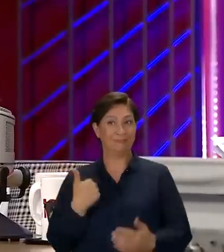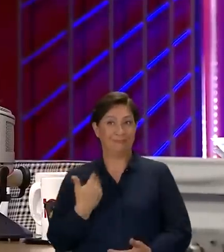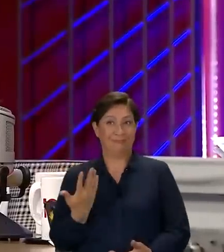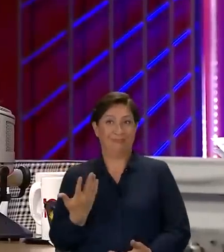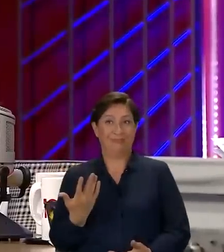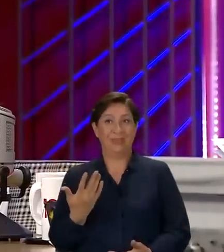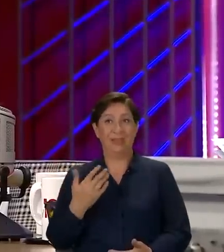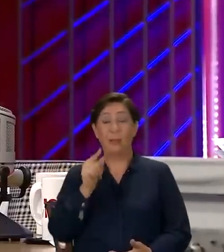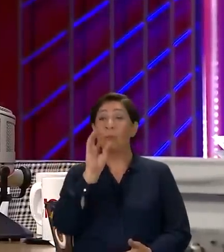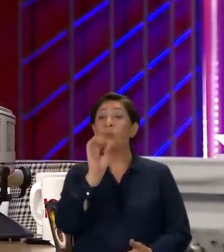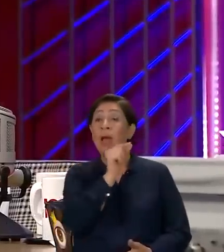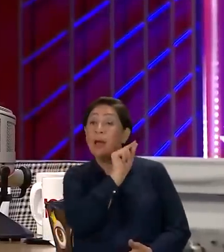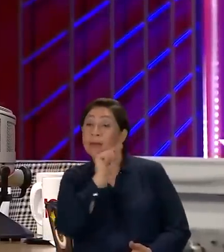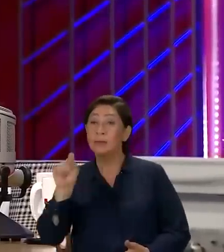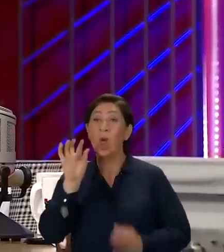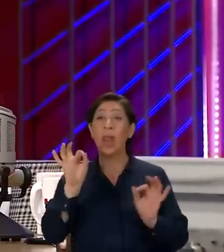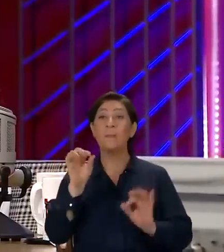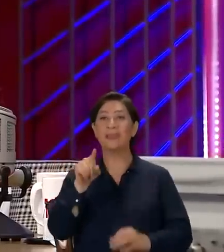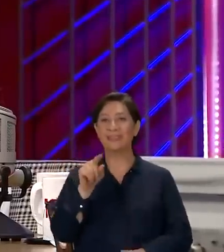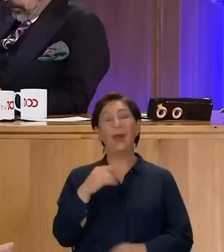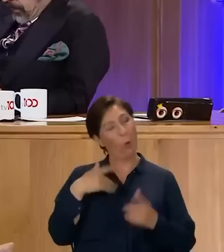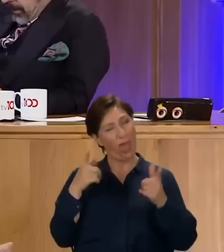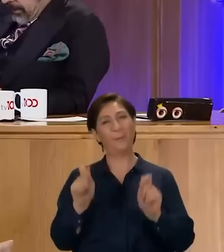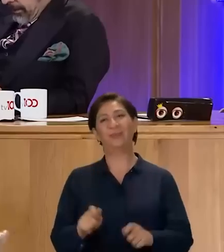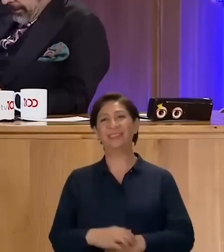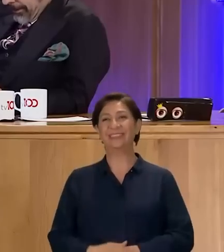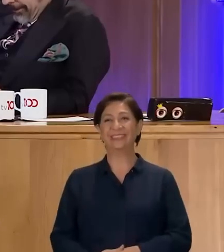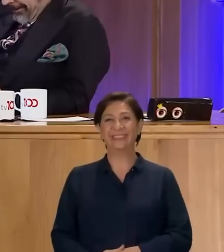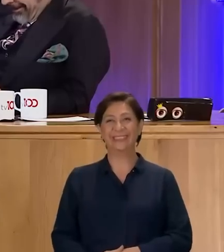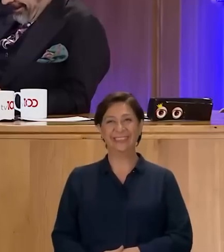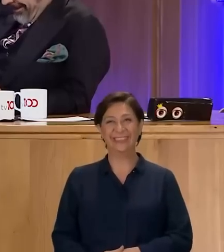fosforlu söylemişsin hakikaten. Fosforlu kalemle çizilmelik. Aynen öyle yaptık zaten.